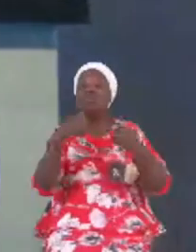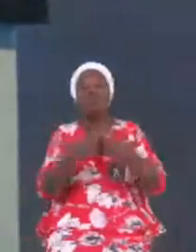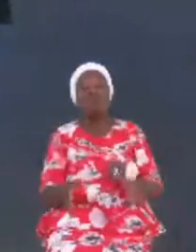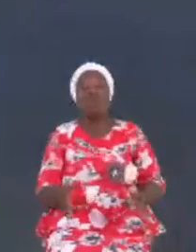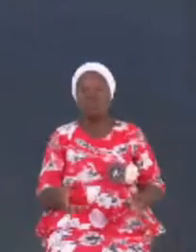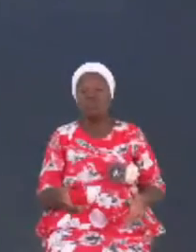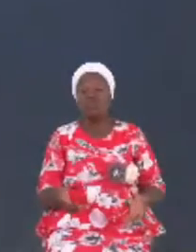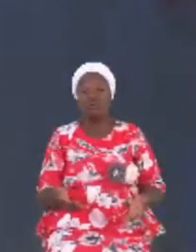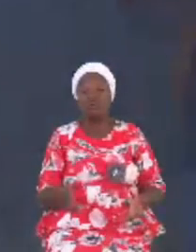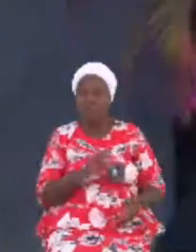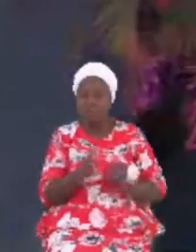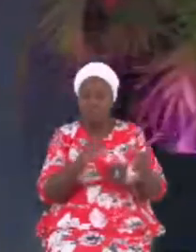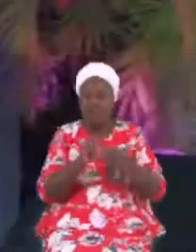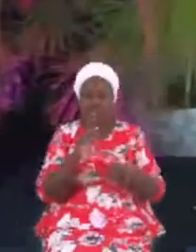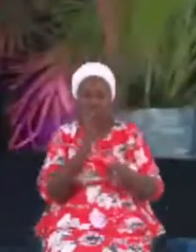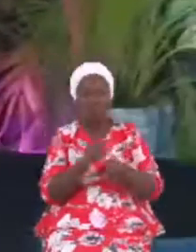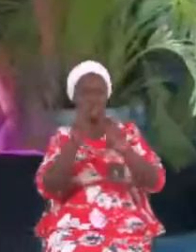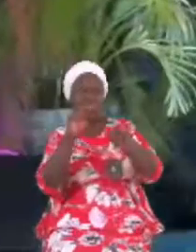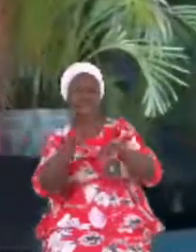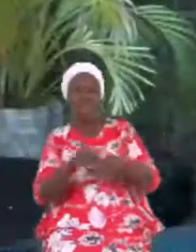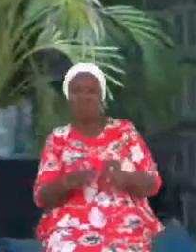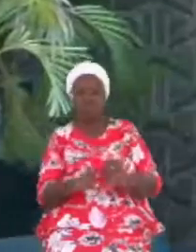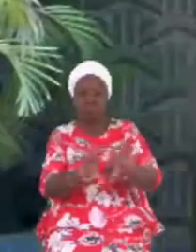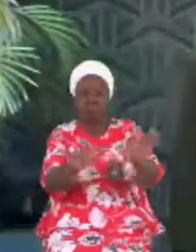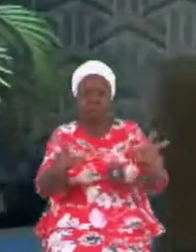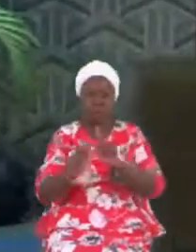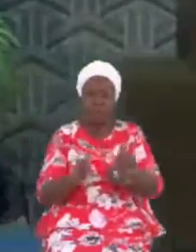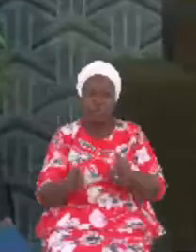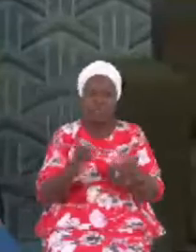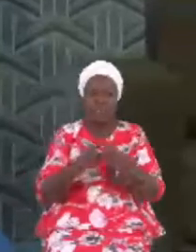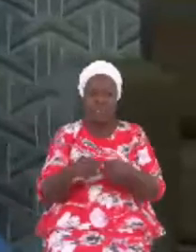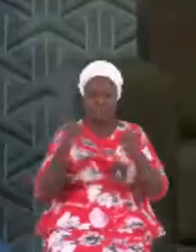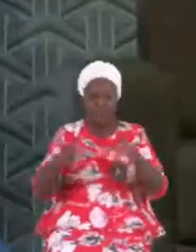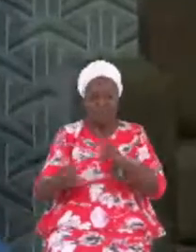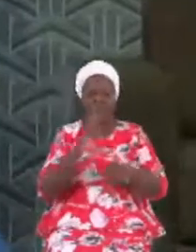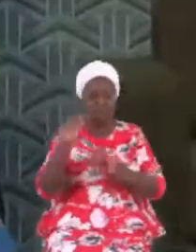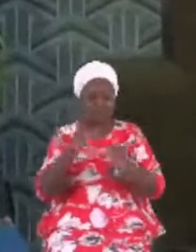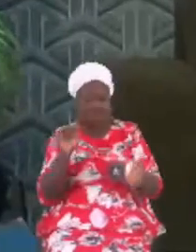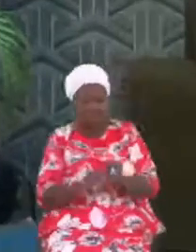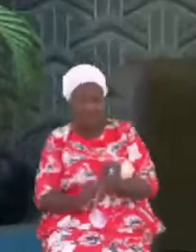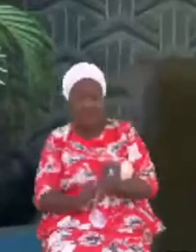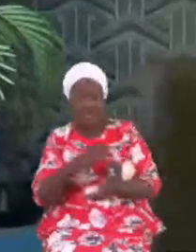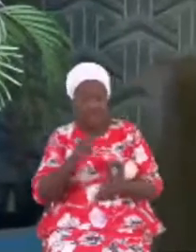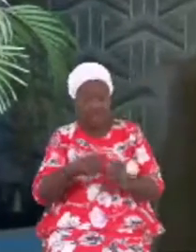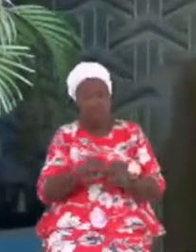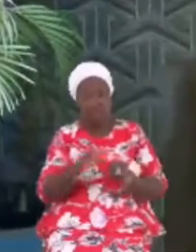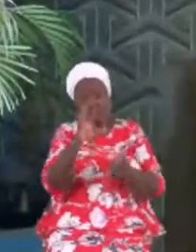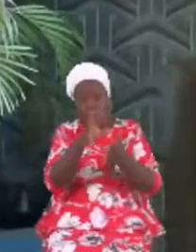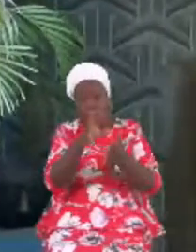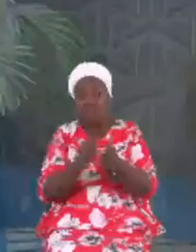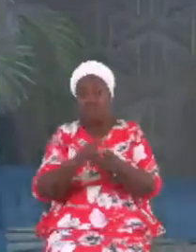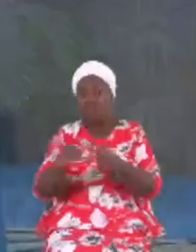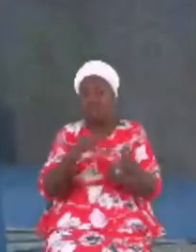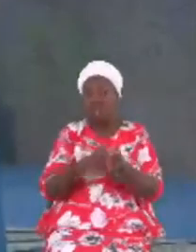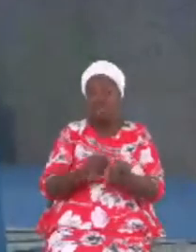Ceux-là qui regardent toujours la majorité le fait et ils le font avec la